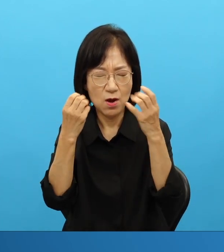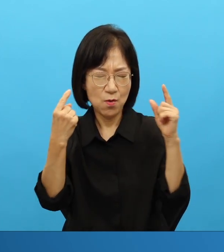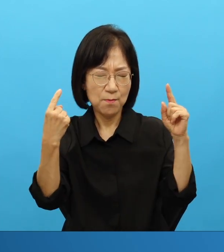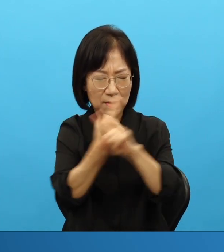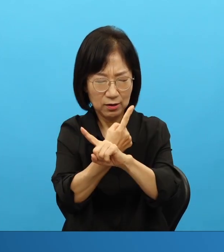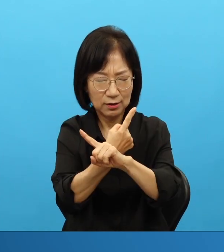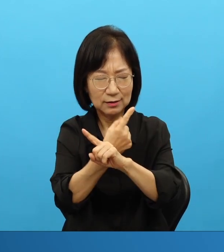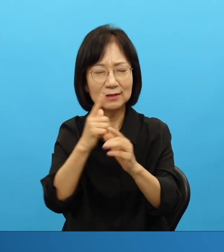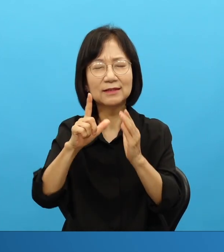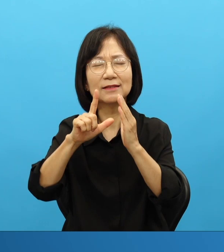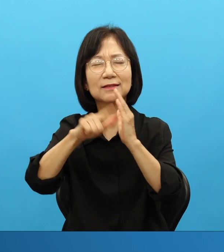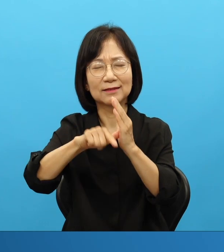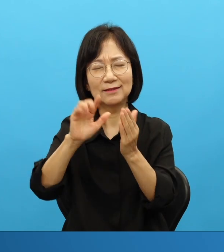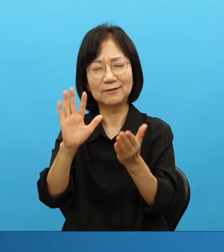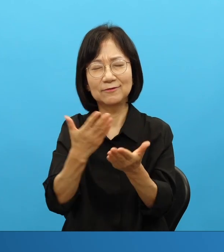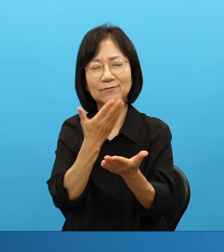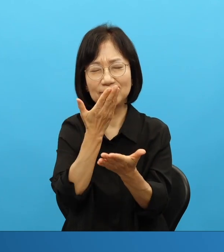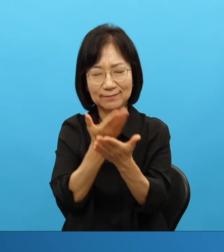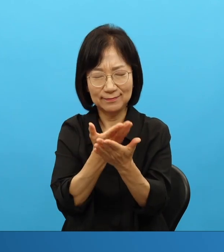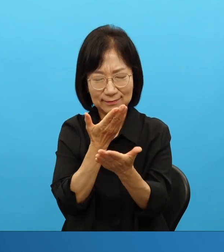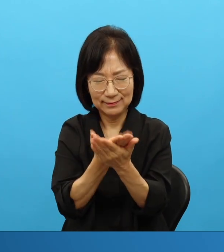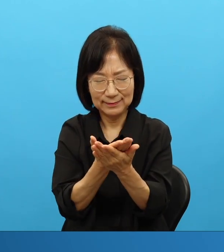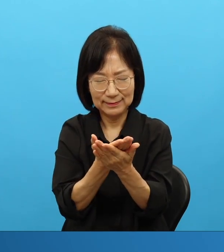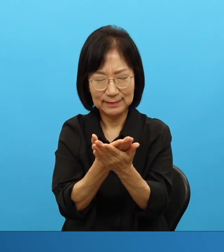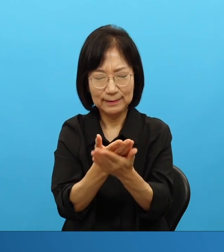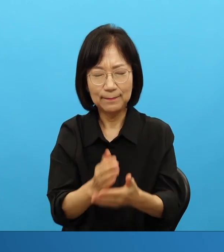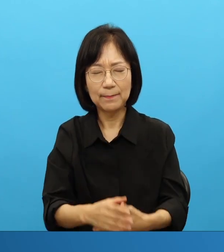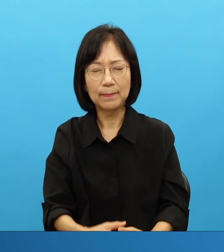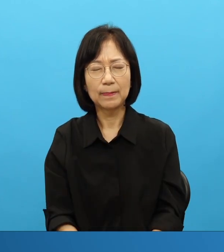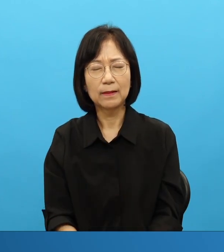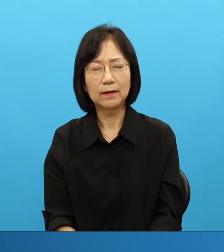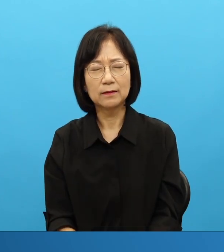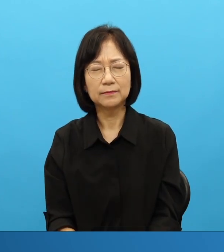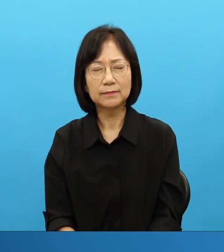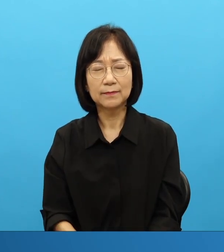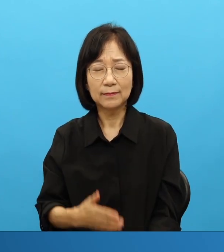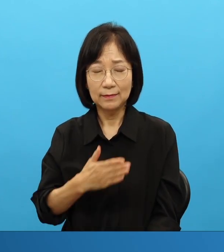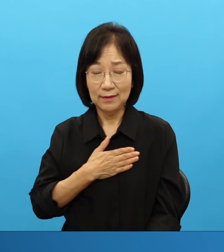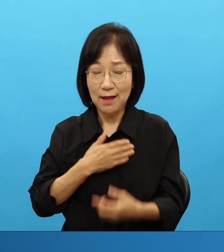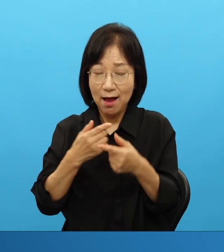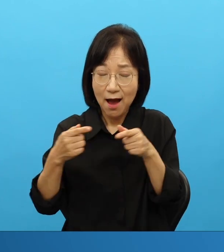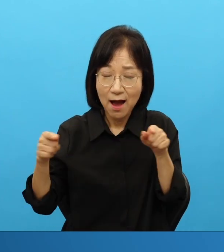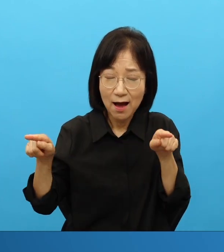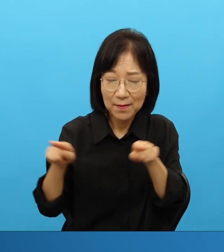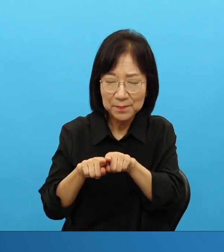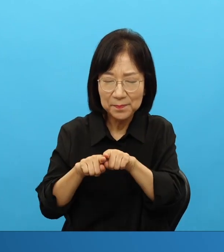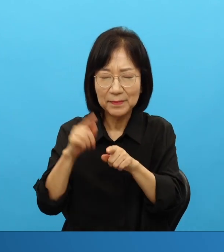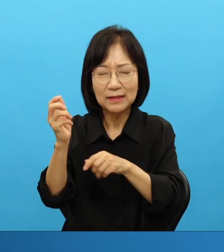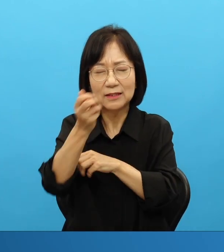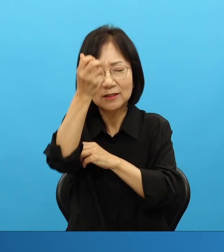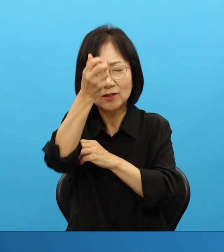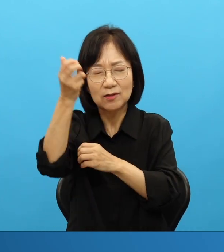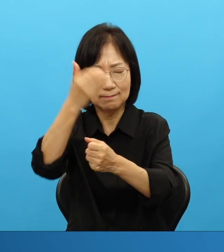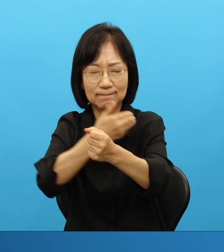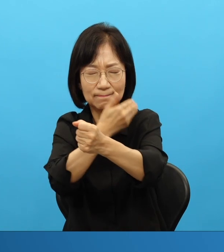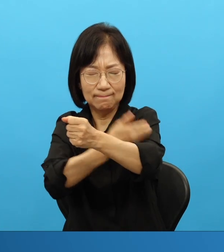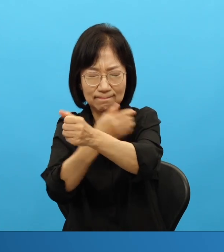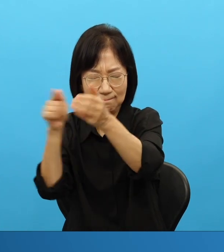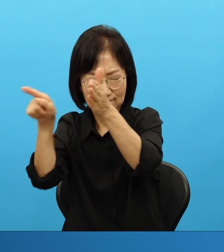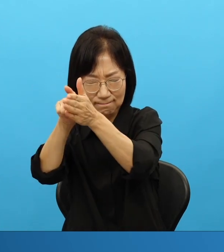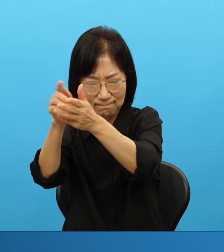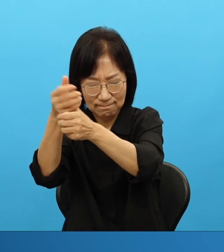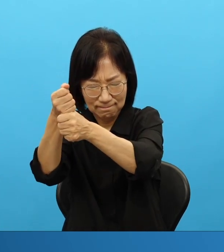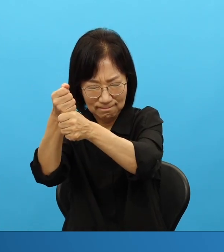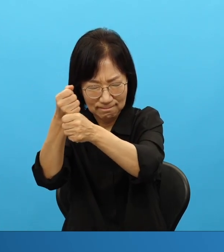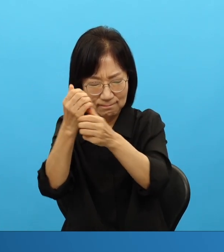conviction of the covenant, and may this be the day in which our spiritual DNA is changed. 나와 함께 하시는 성령의 능력을 붙잡고 기도하게